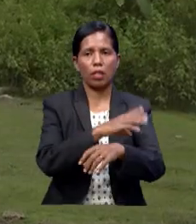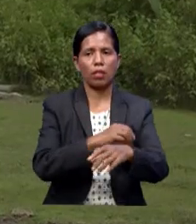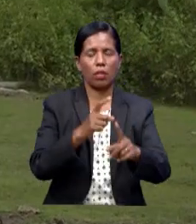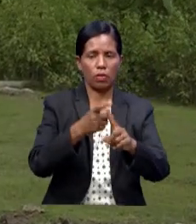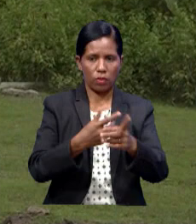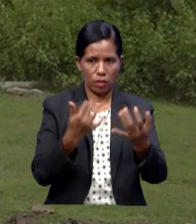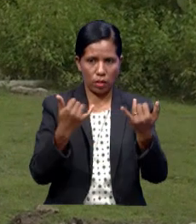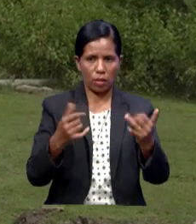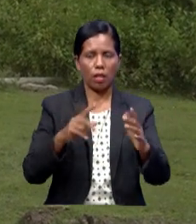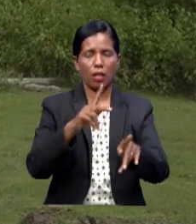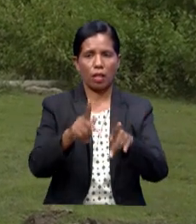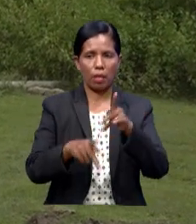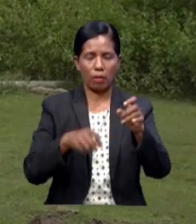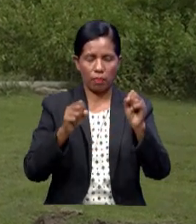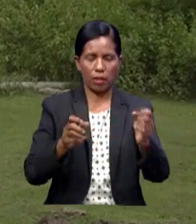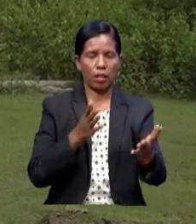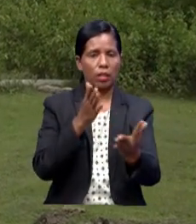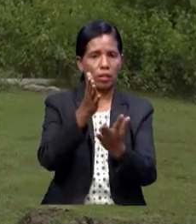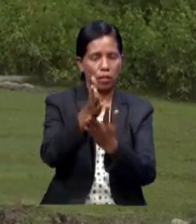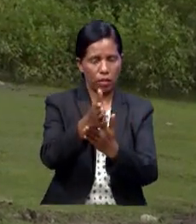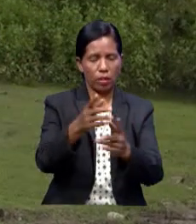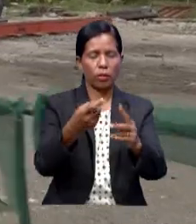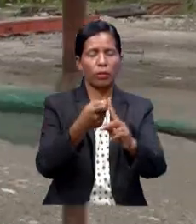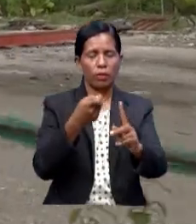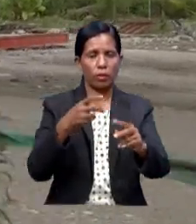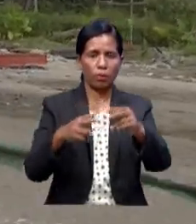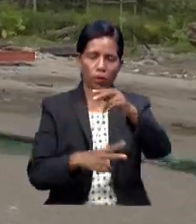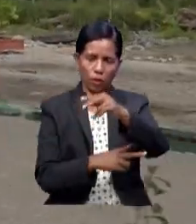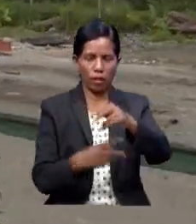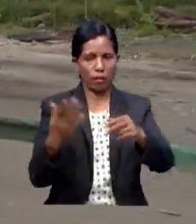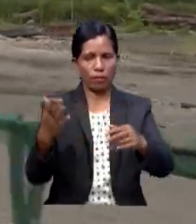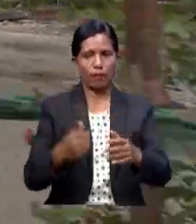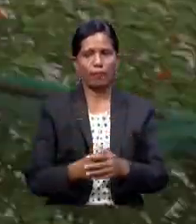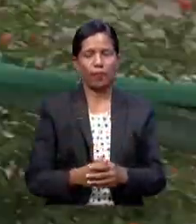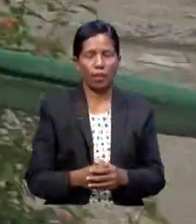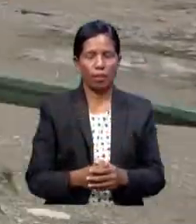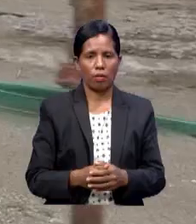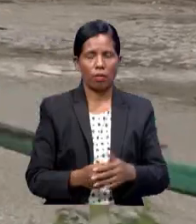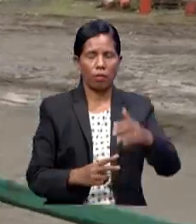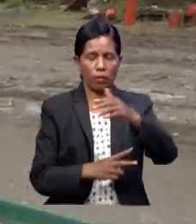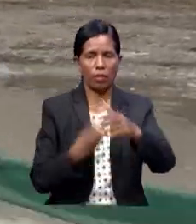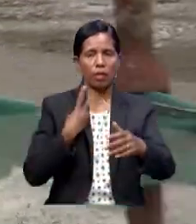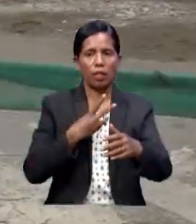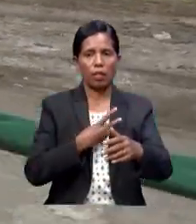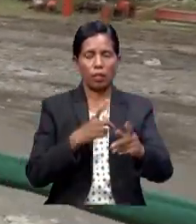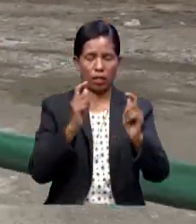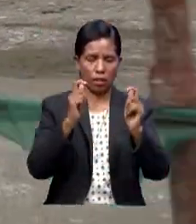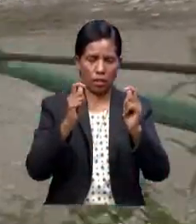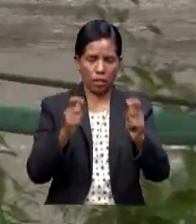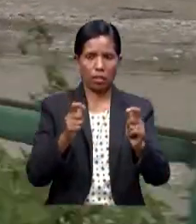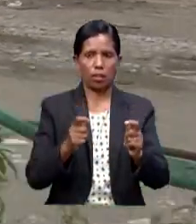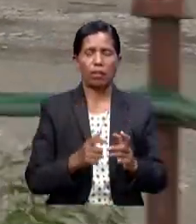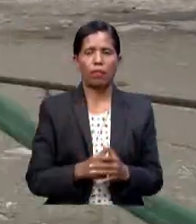ne nialarang komunidade beleliu ona iha ponte refere. Ponte Buanurak kita resolve tiada. Ohin teste ba